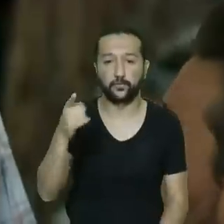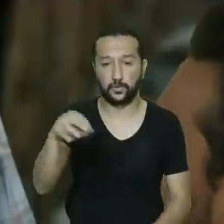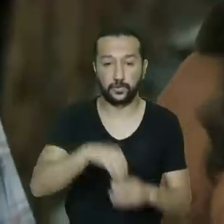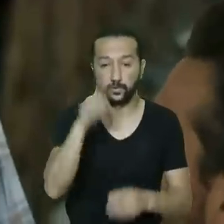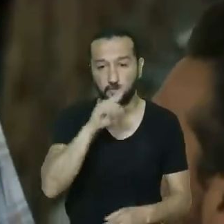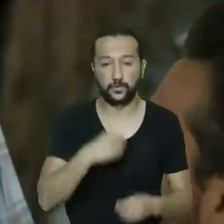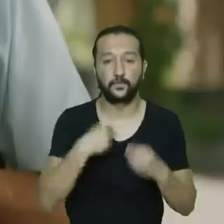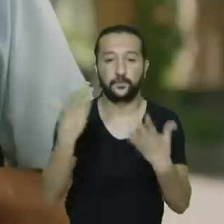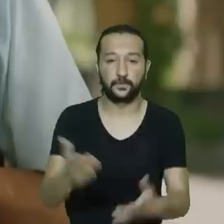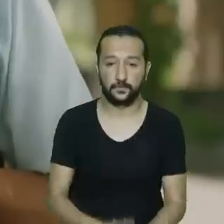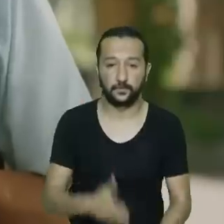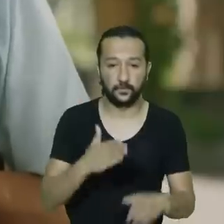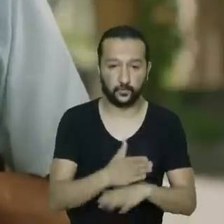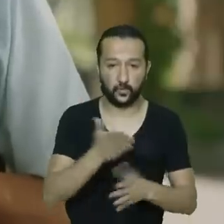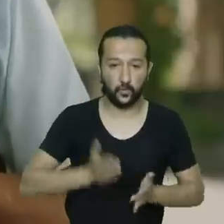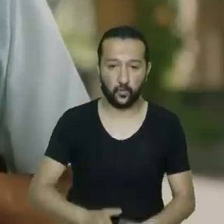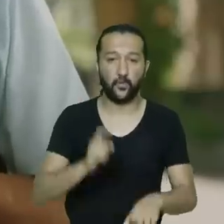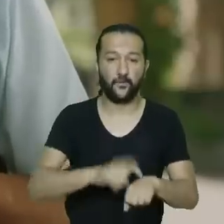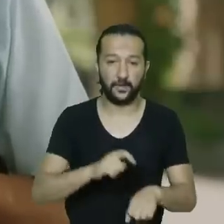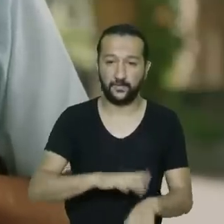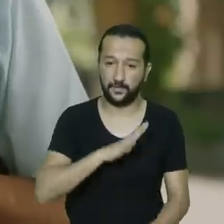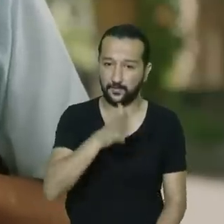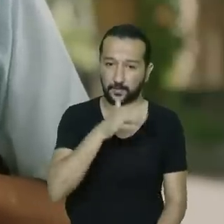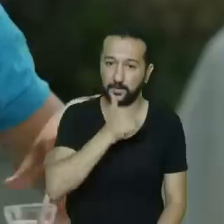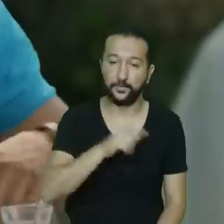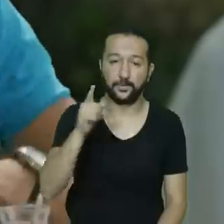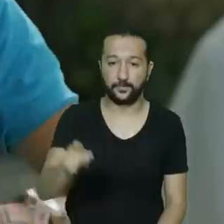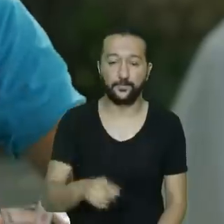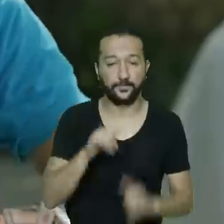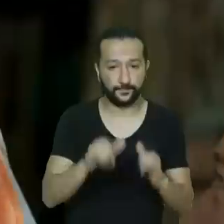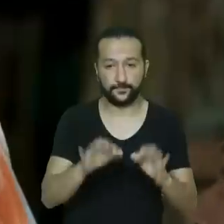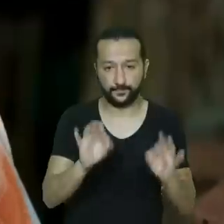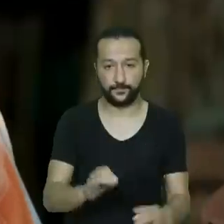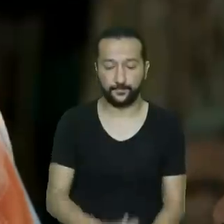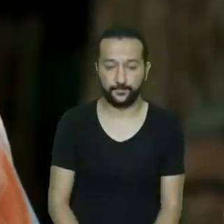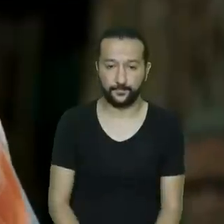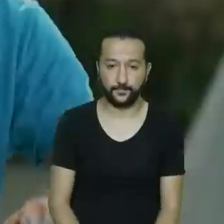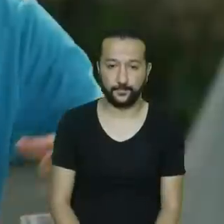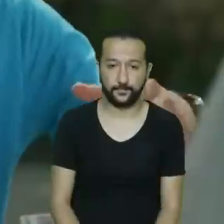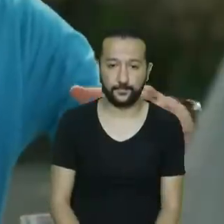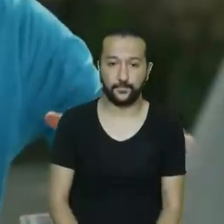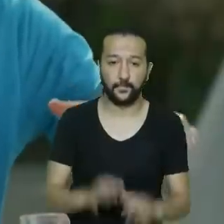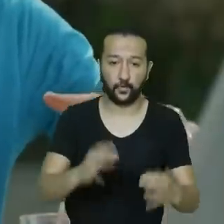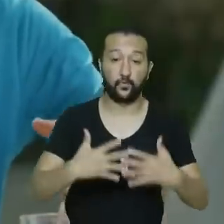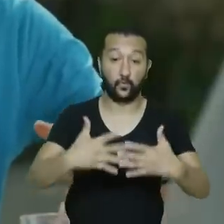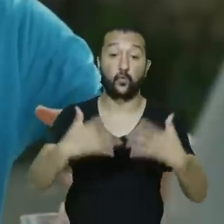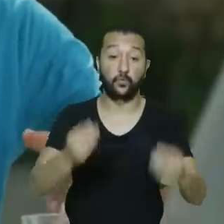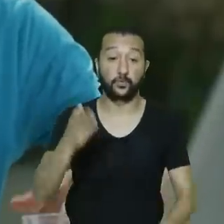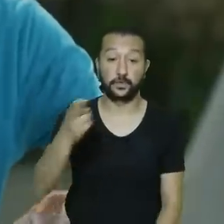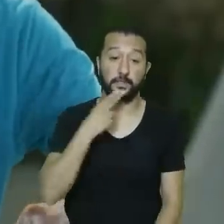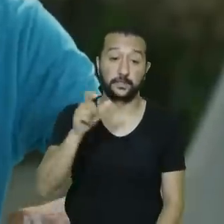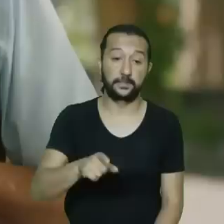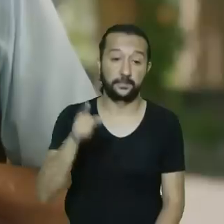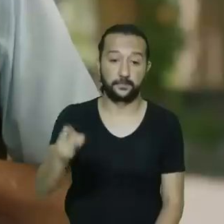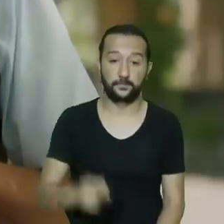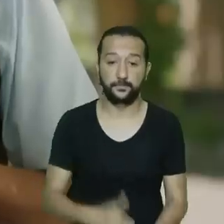O yüzdendir dolayı. Doğum vakti yaklaşmış da biliyor musun Fikri abi? Aynen. Öyle karnı olmuş